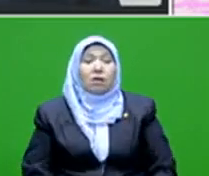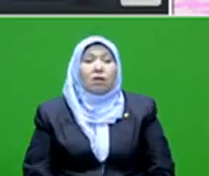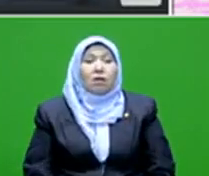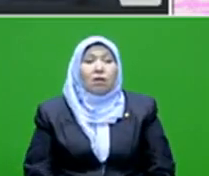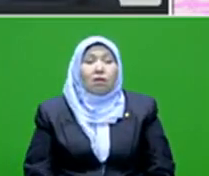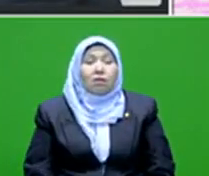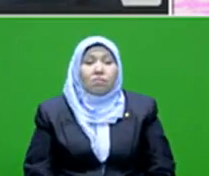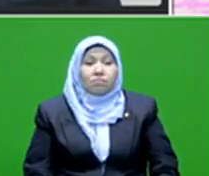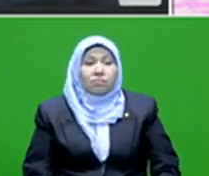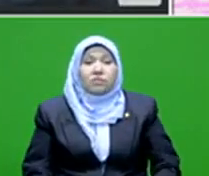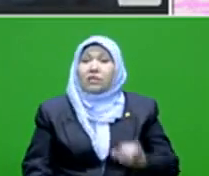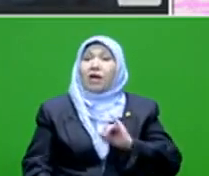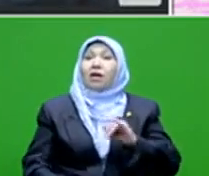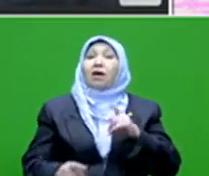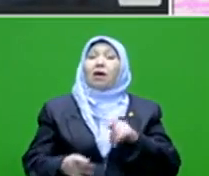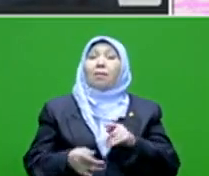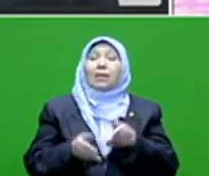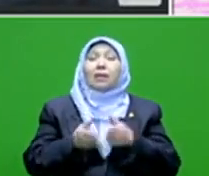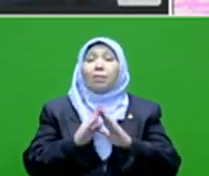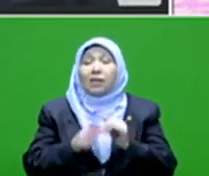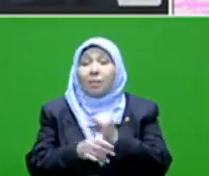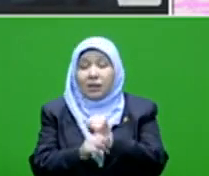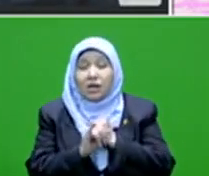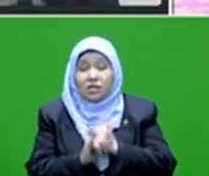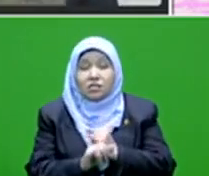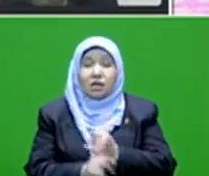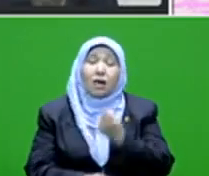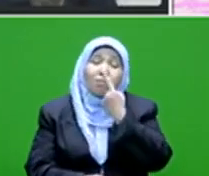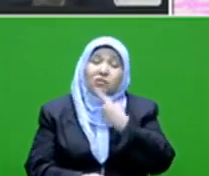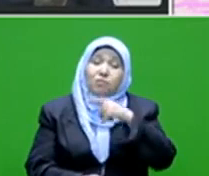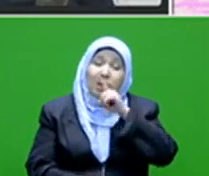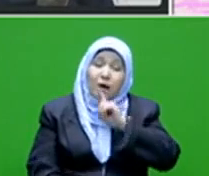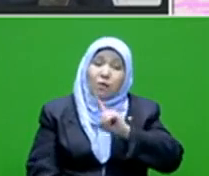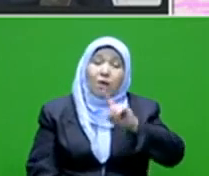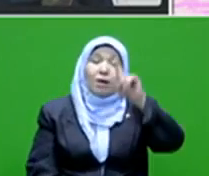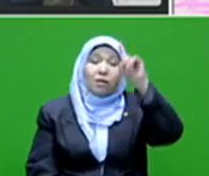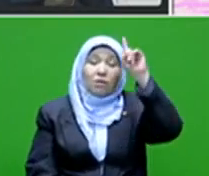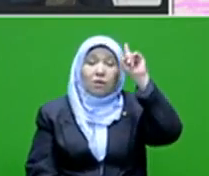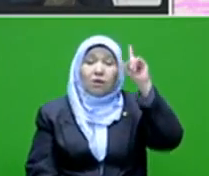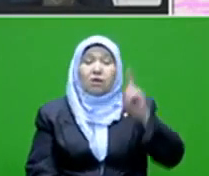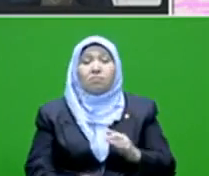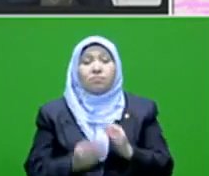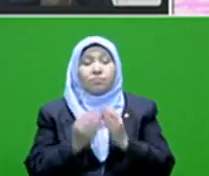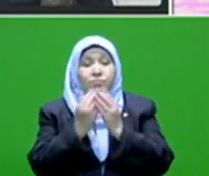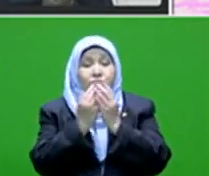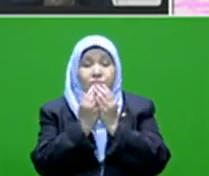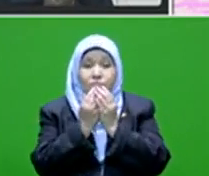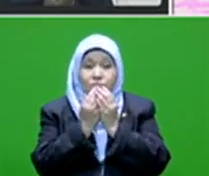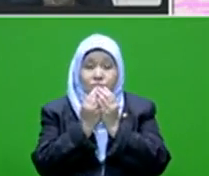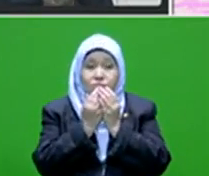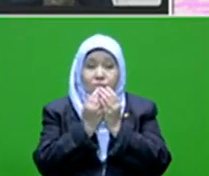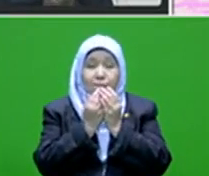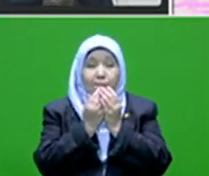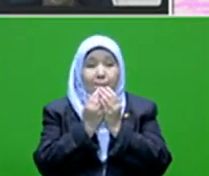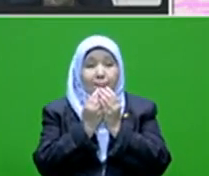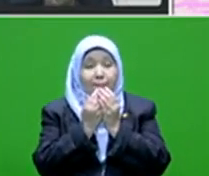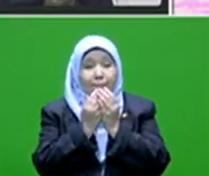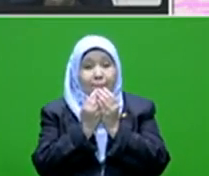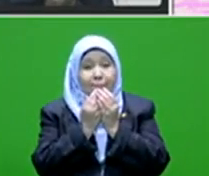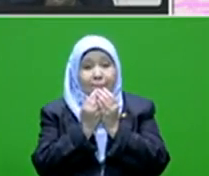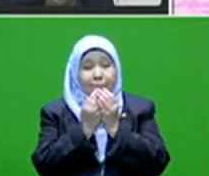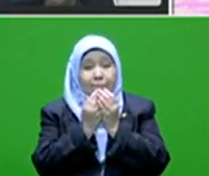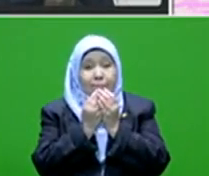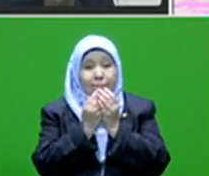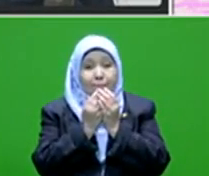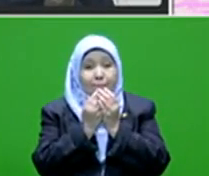lah, minta izin. Bismillahirrahmanirrahim. اللهم اشرح بالقرآن العظيم صدورنا ويسر